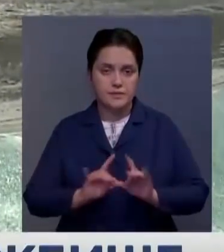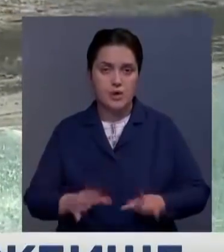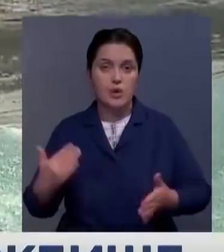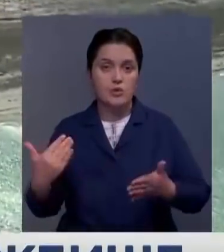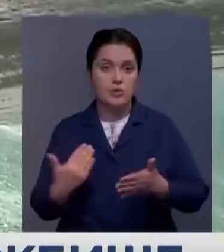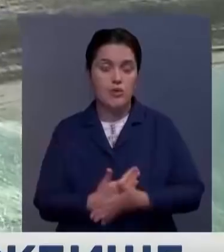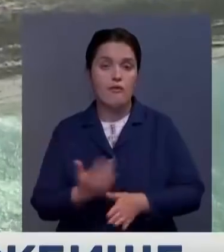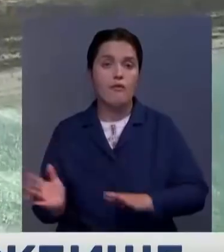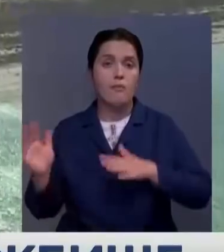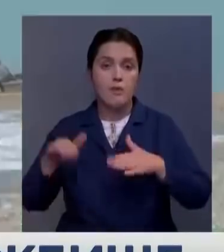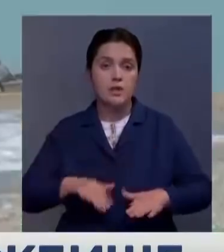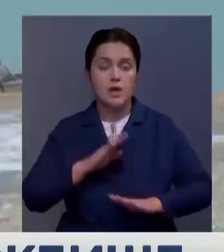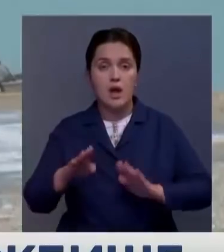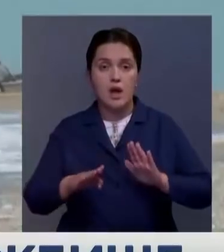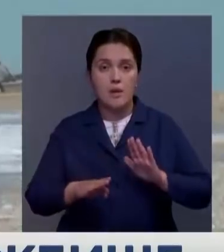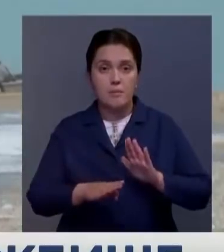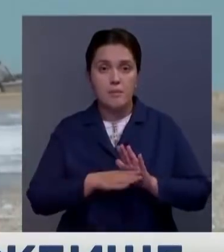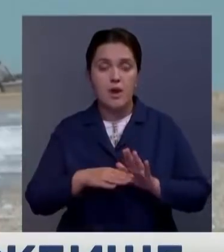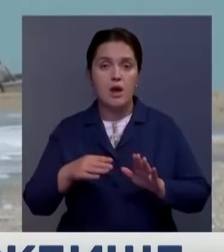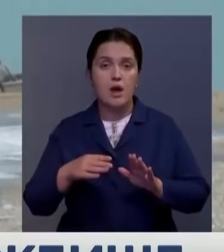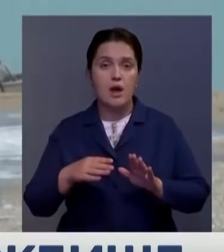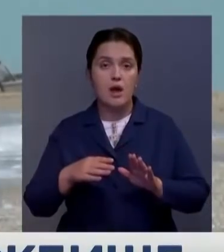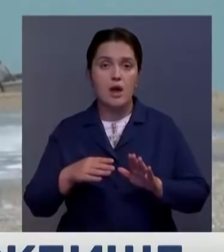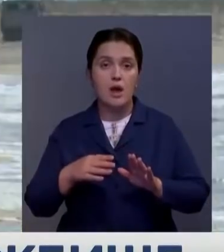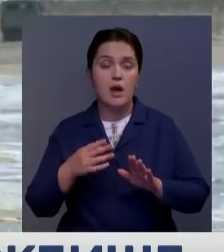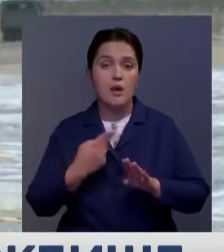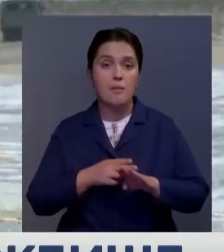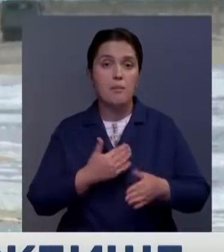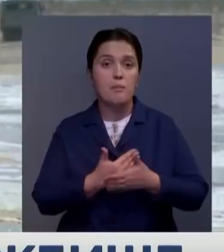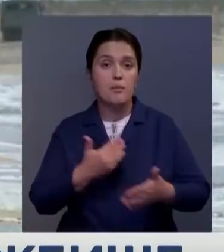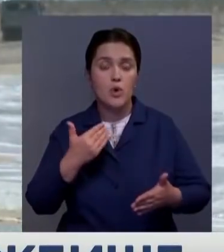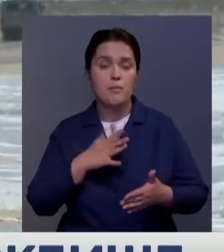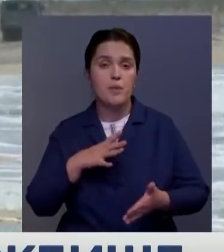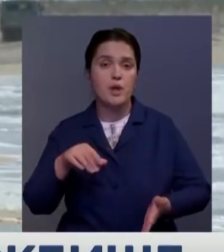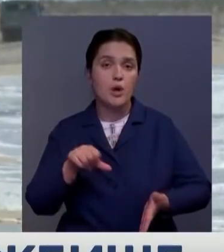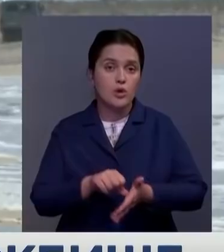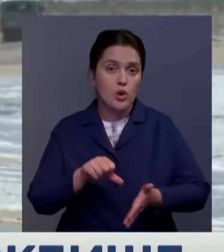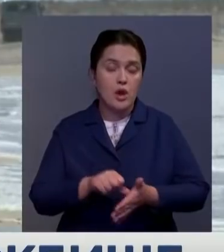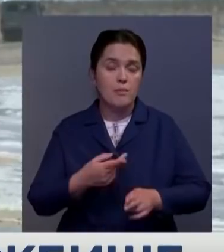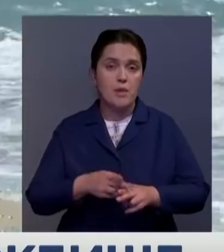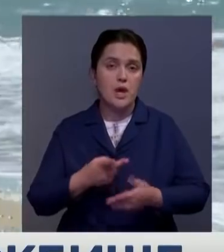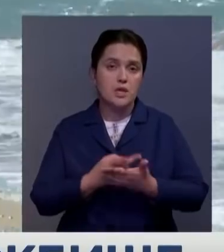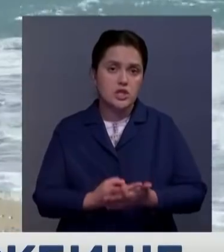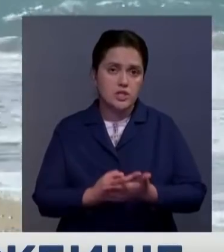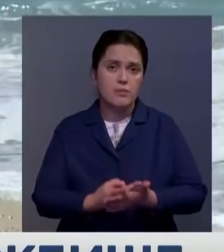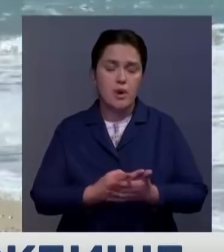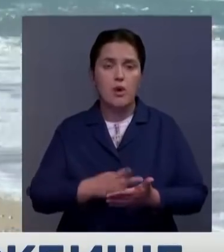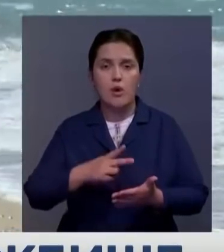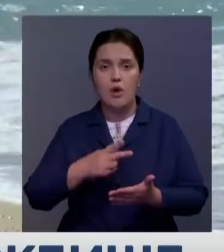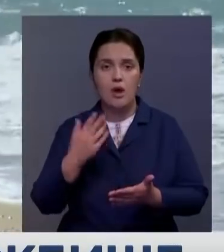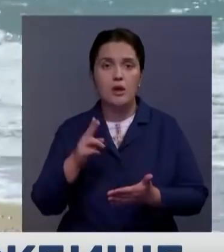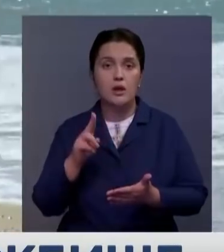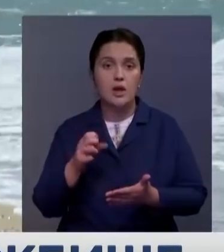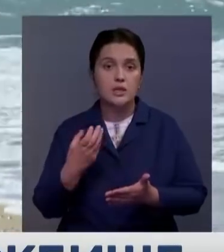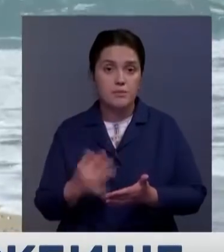Новый морской подгорный рыбачий Икулалэ. Этот архипелаг в прошлом играл большую роль в качестве лежбищ сотни тысяч особей каспийских